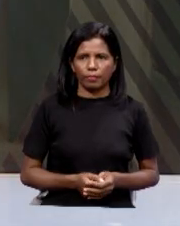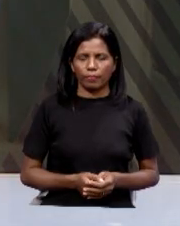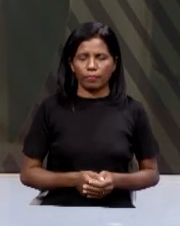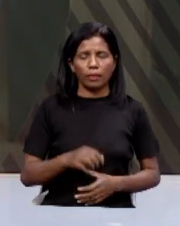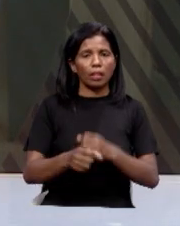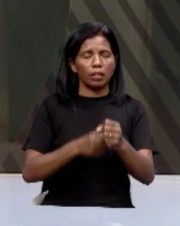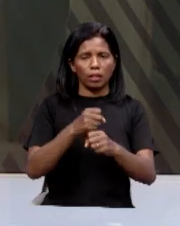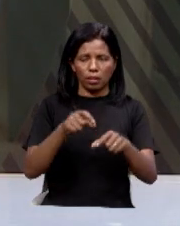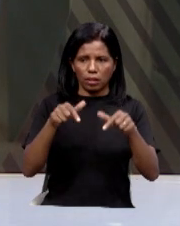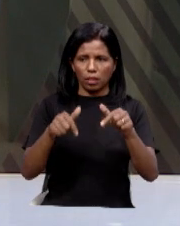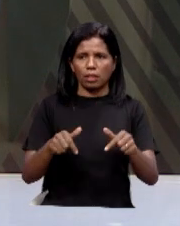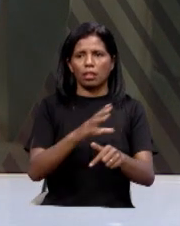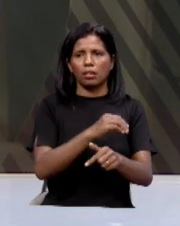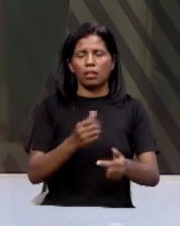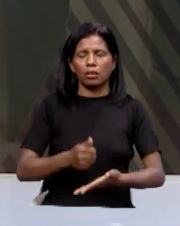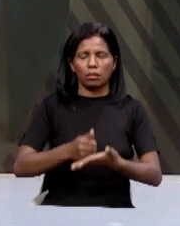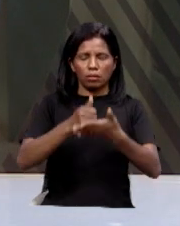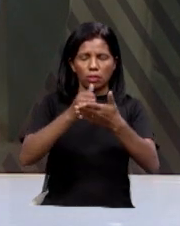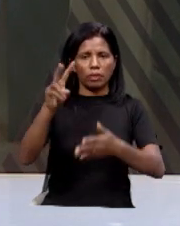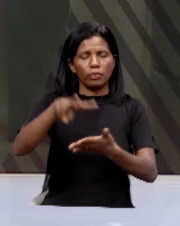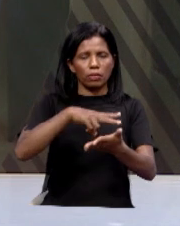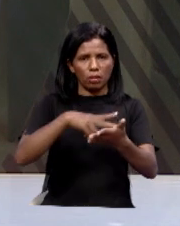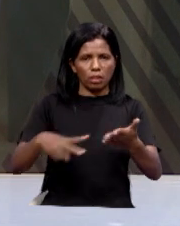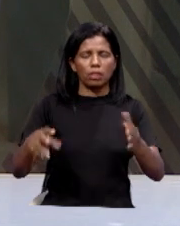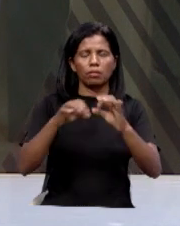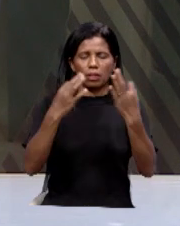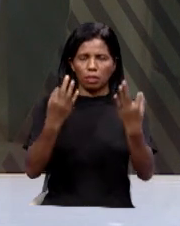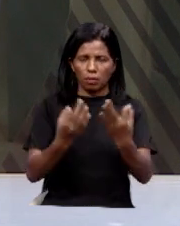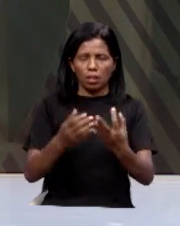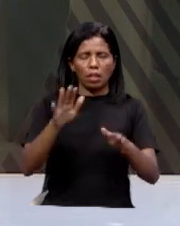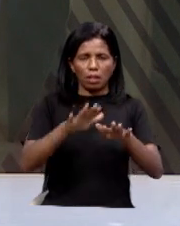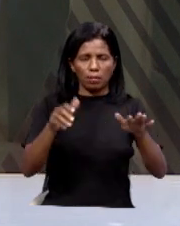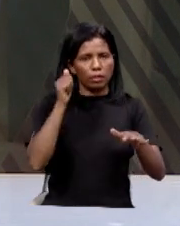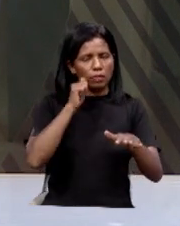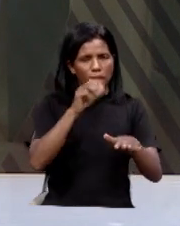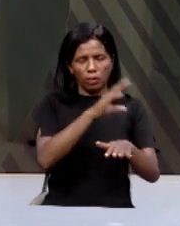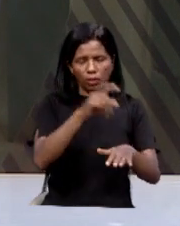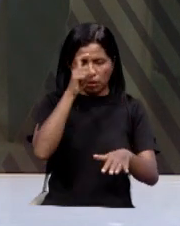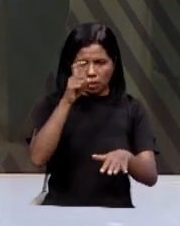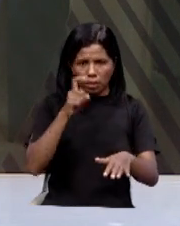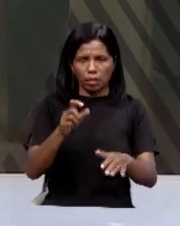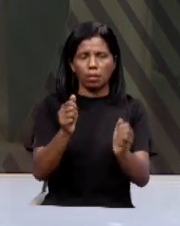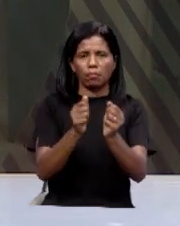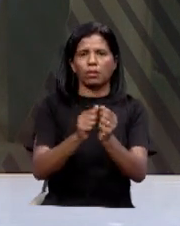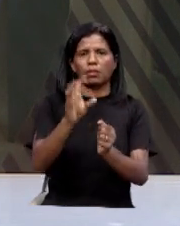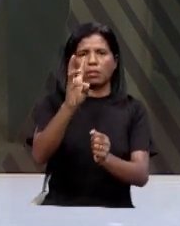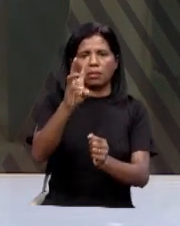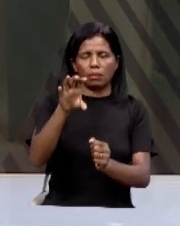Tina Nelfel atende casos de violência doméstica no abuso sexual, balabar feto, minoridade, atos nem resen.